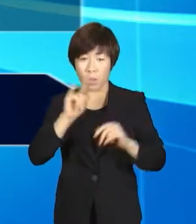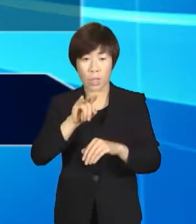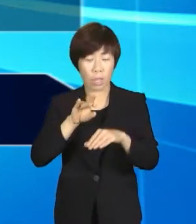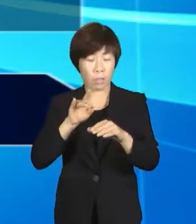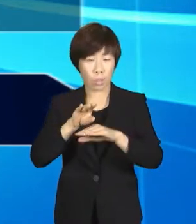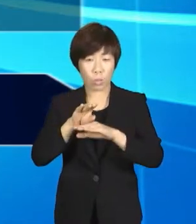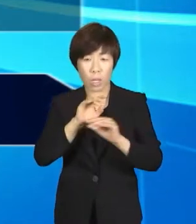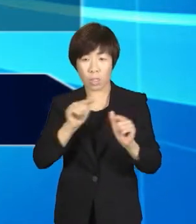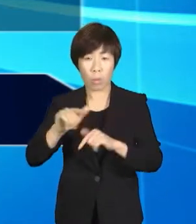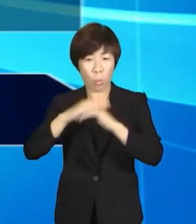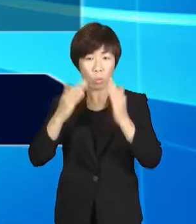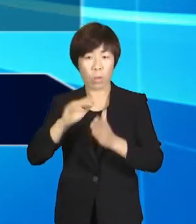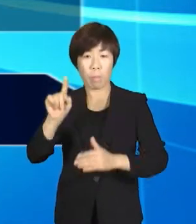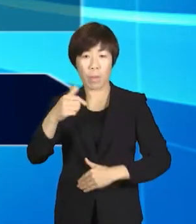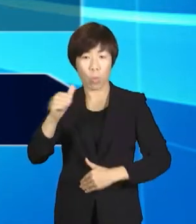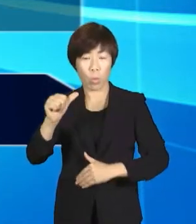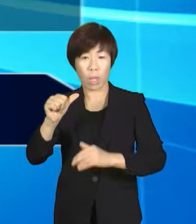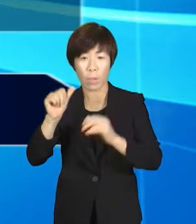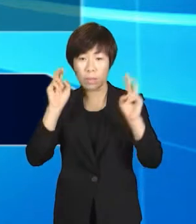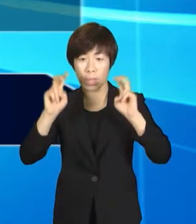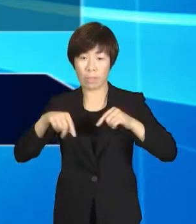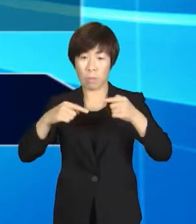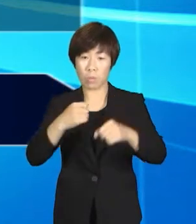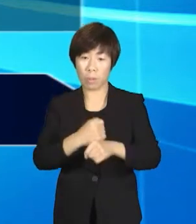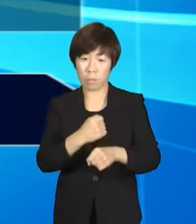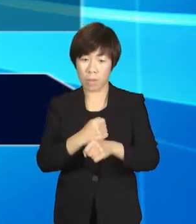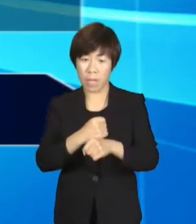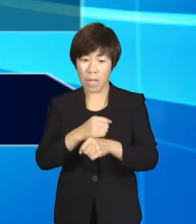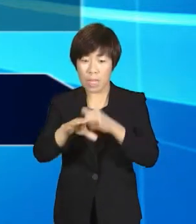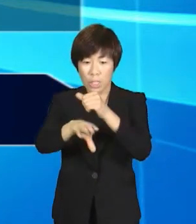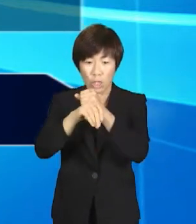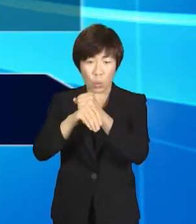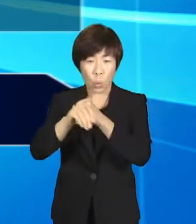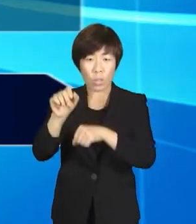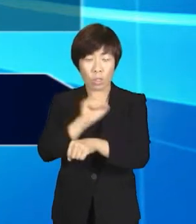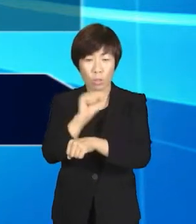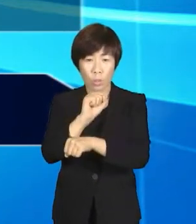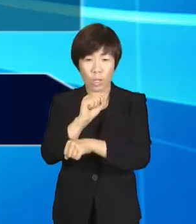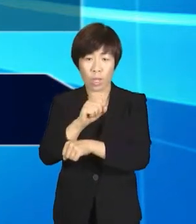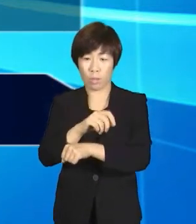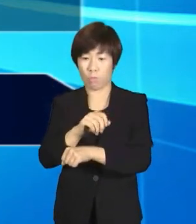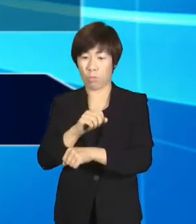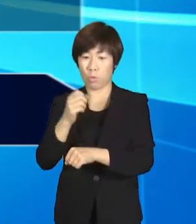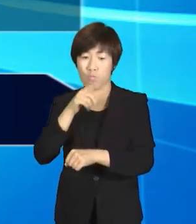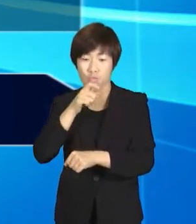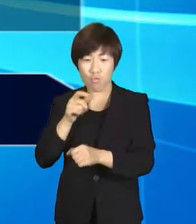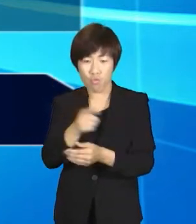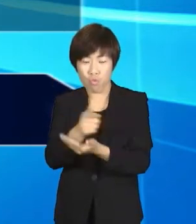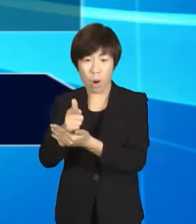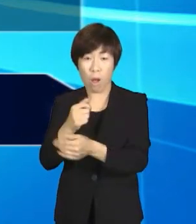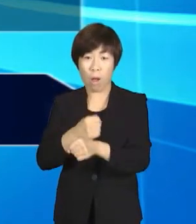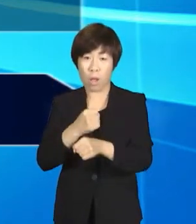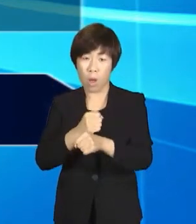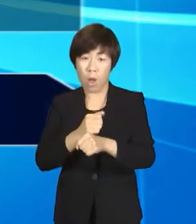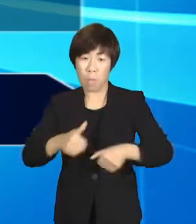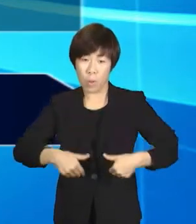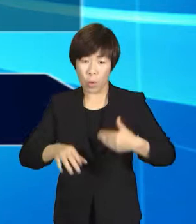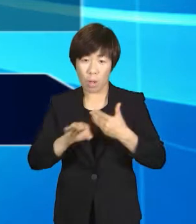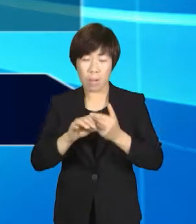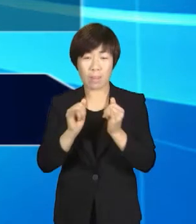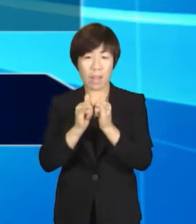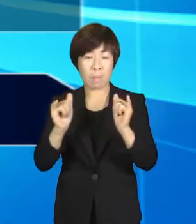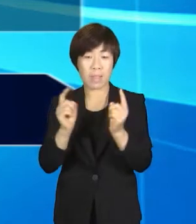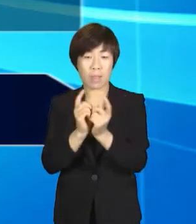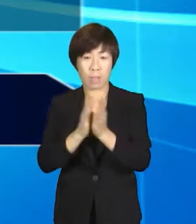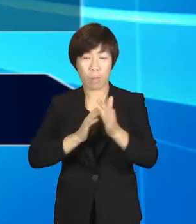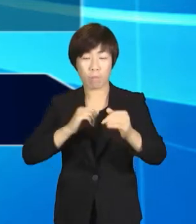기업체는 현대자동차 등 총 105개사입니다. 작업은 진공 청소 차량과 살수 차량 등을 투입해 실시하고 필요